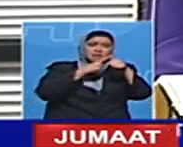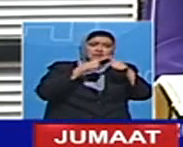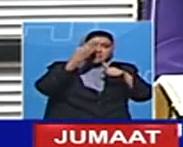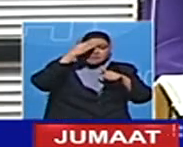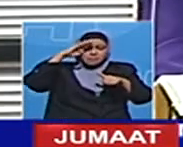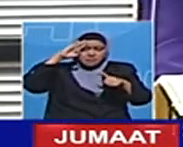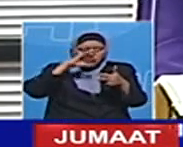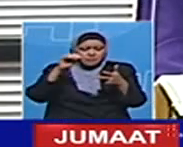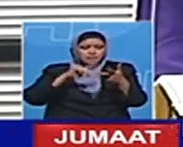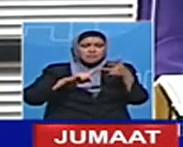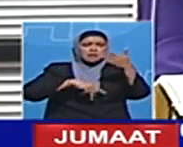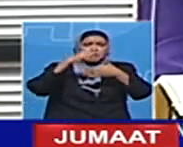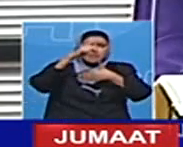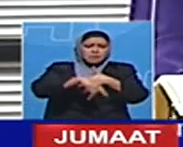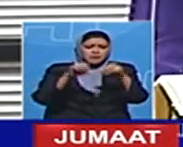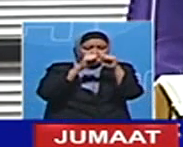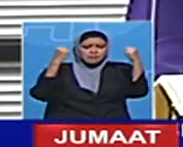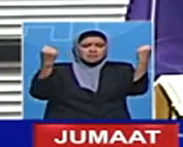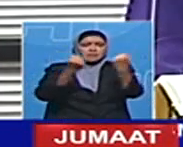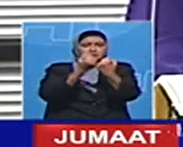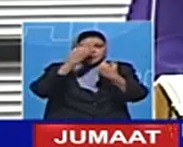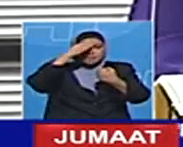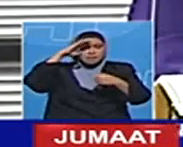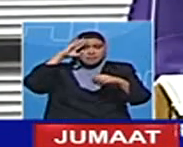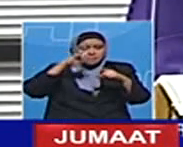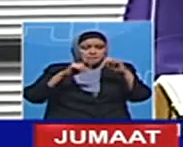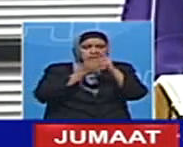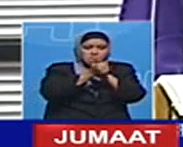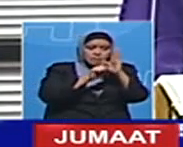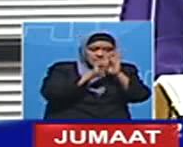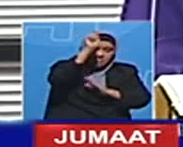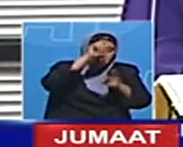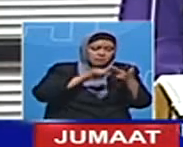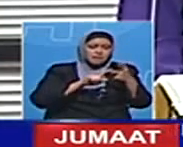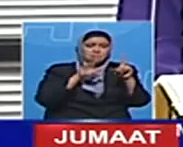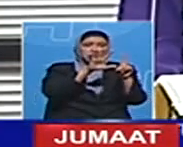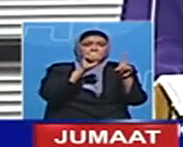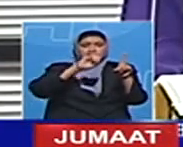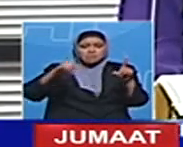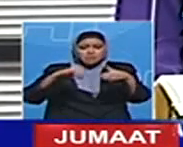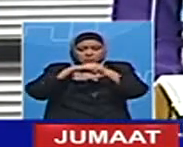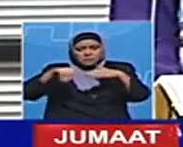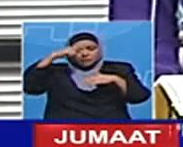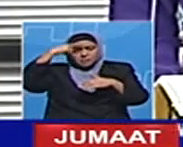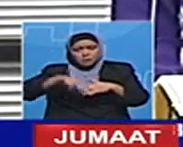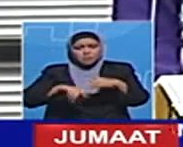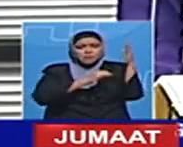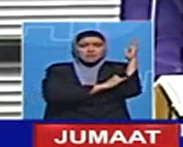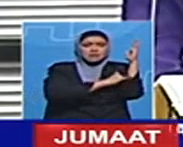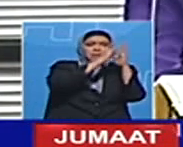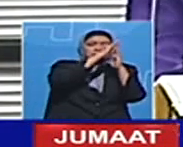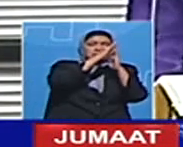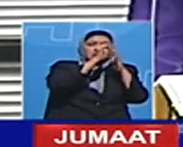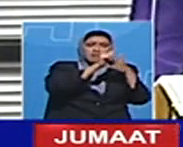dan program Syarikat Bumiputera berprestasi tinggi 150 juta Ringgit diperuntukkan kepada Yayasan